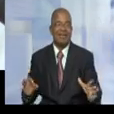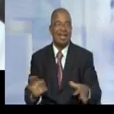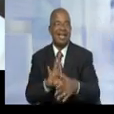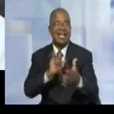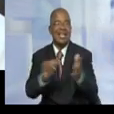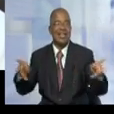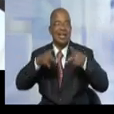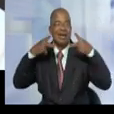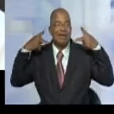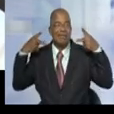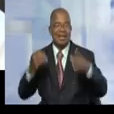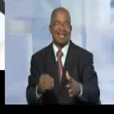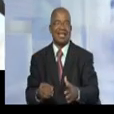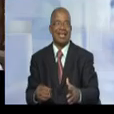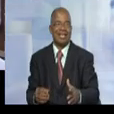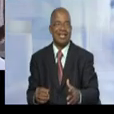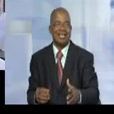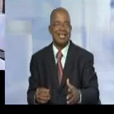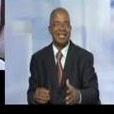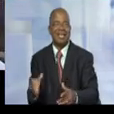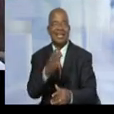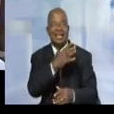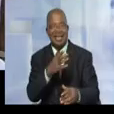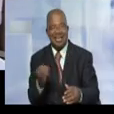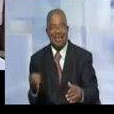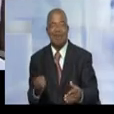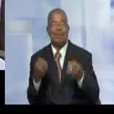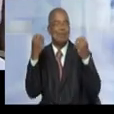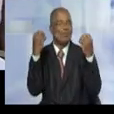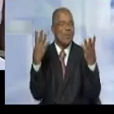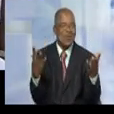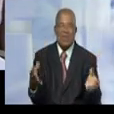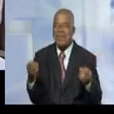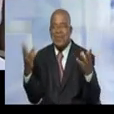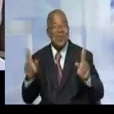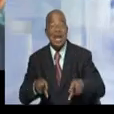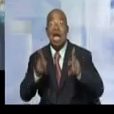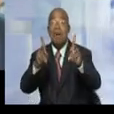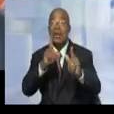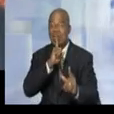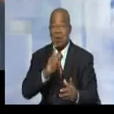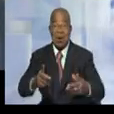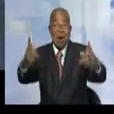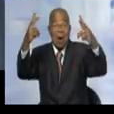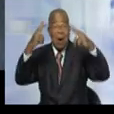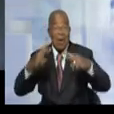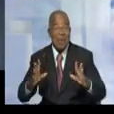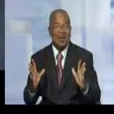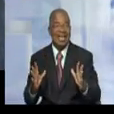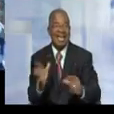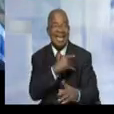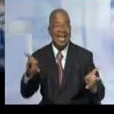paroisse, le père Raoul Hamon. Un beau monde que le curé n'a pas manqué d'appeler à l'unité pour